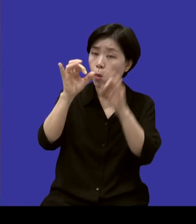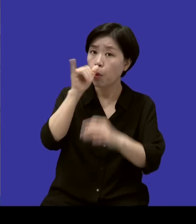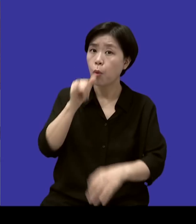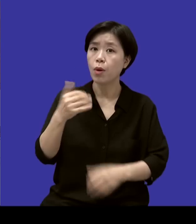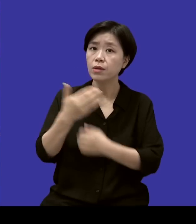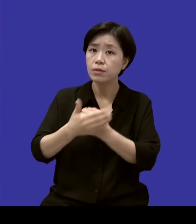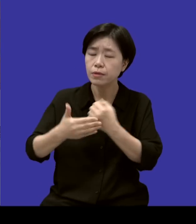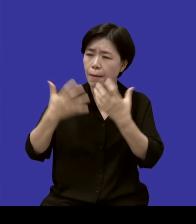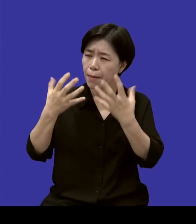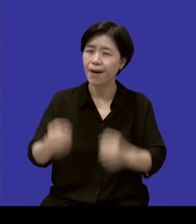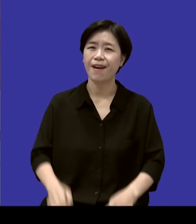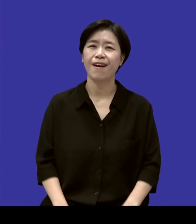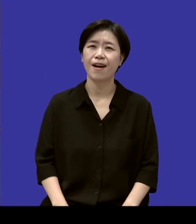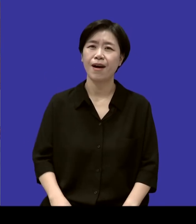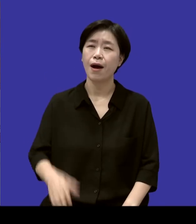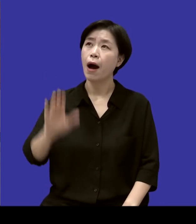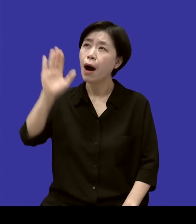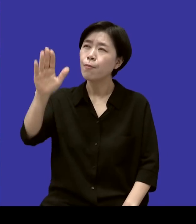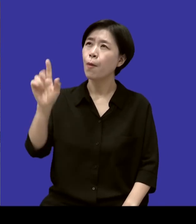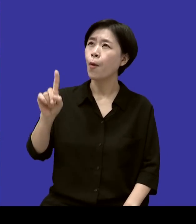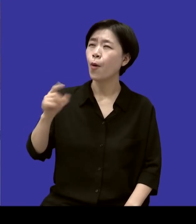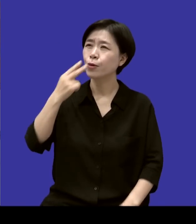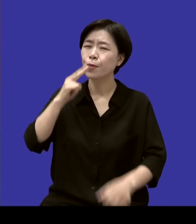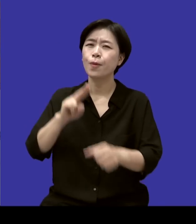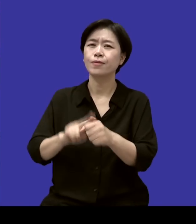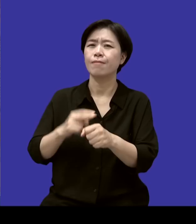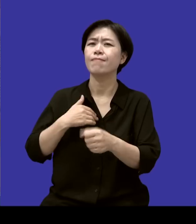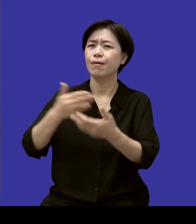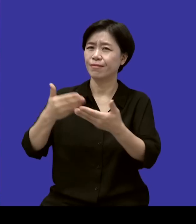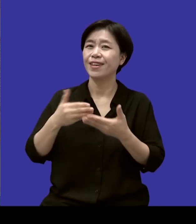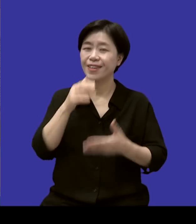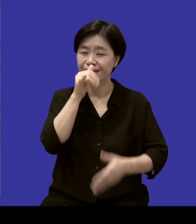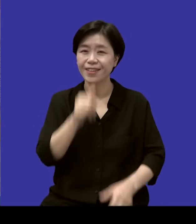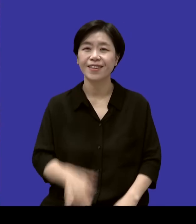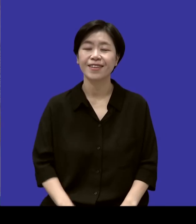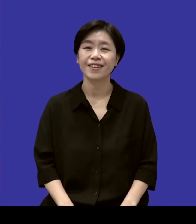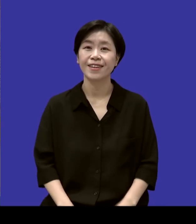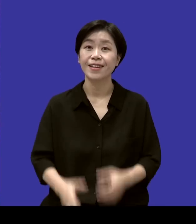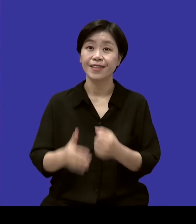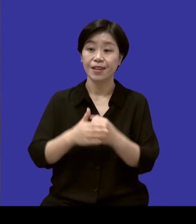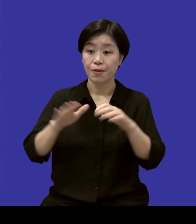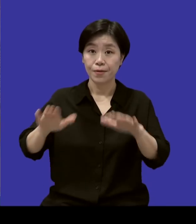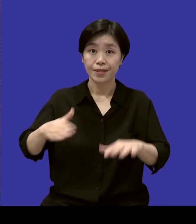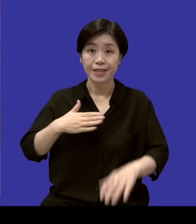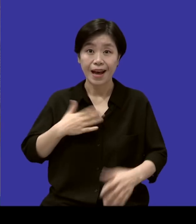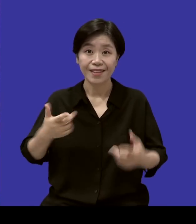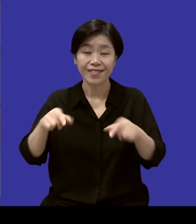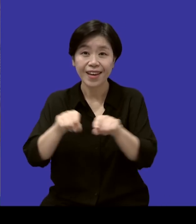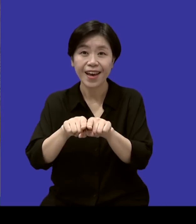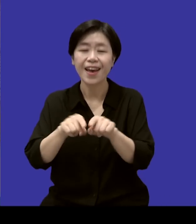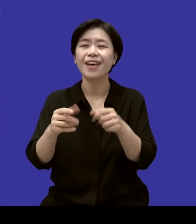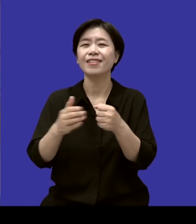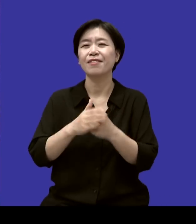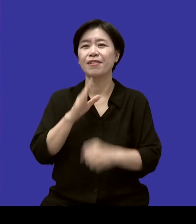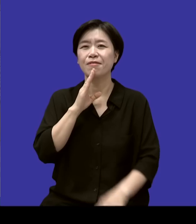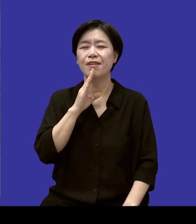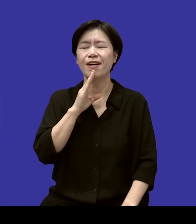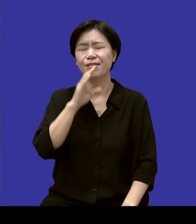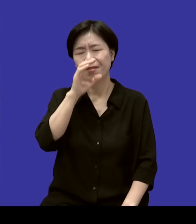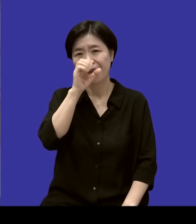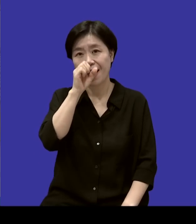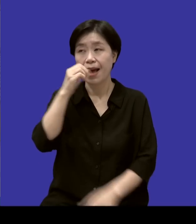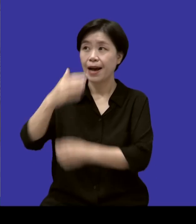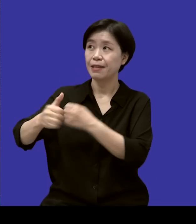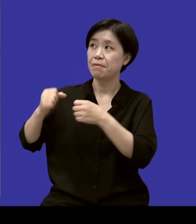받고 예. 또 도전도 많이 받아요. 예, 그러세요. 그래서 저를 불러주셔서 예. 제가 하나님이 기회를